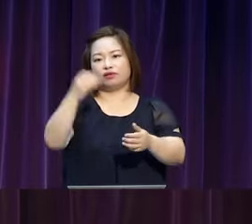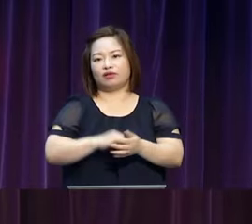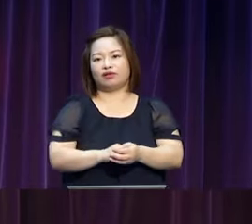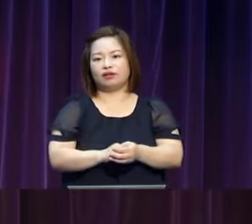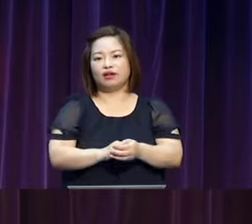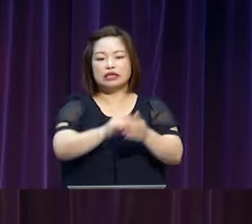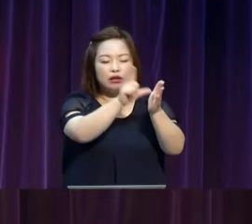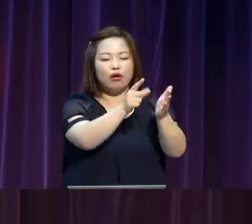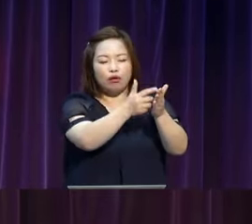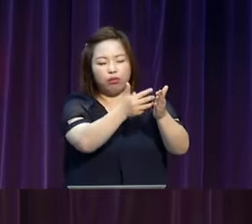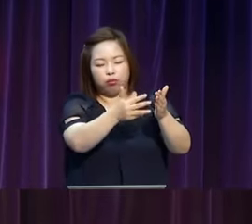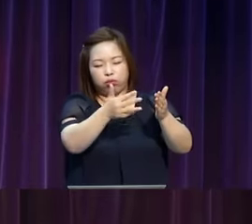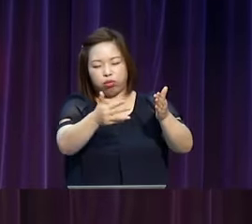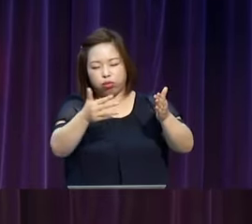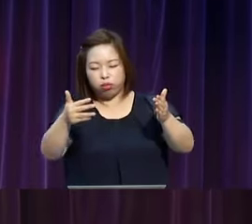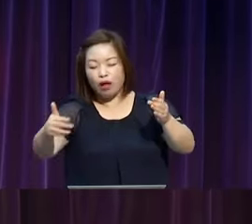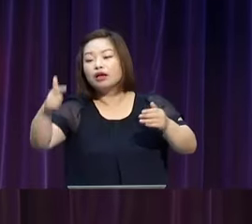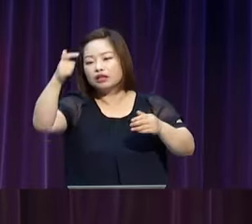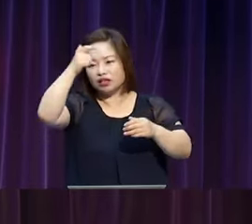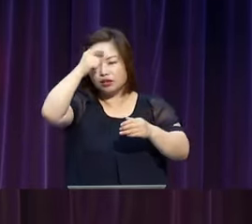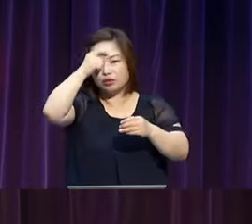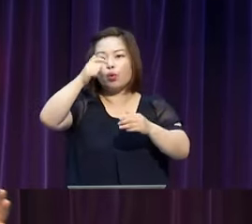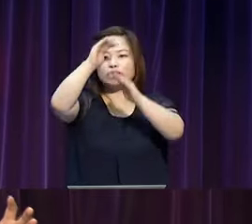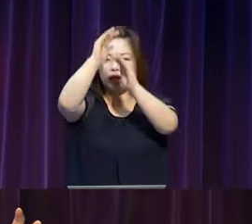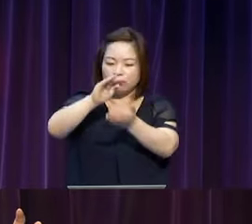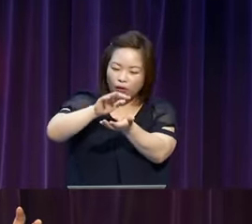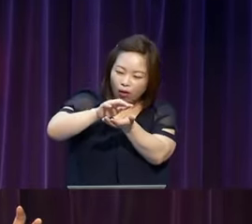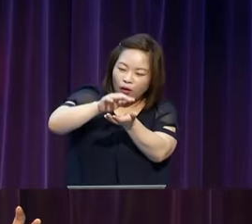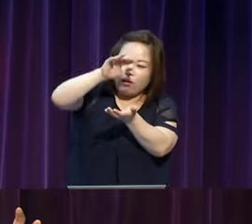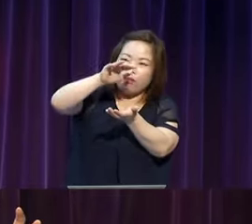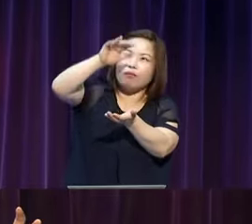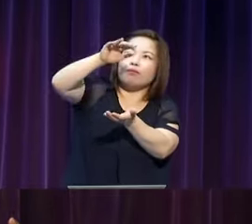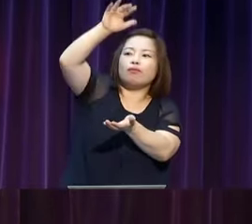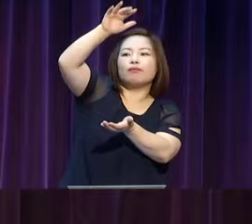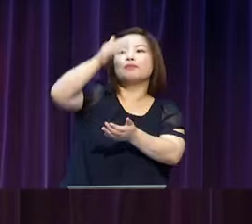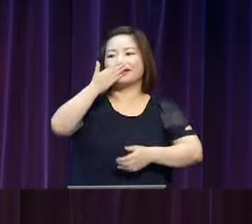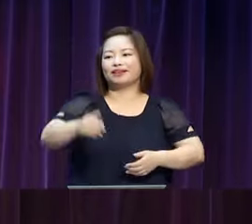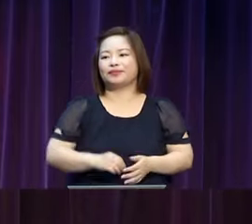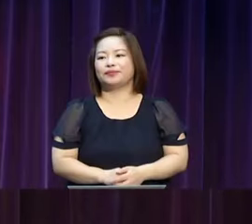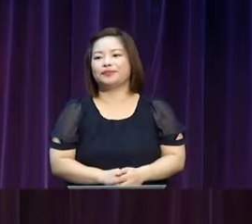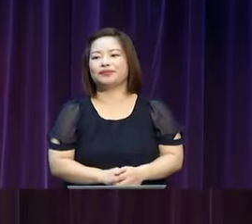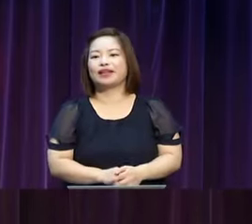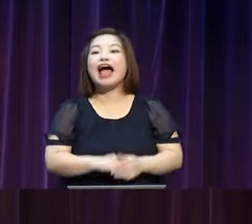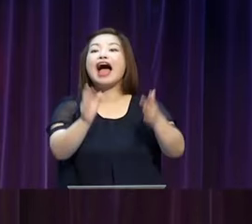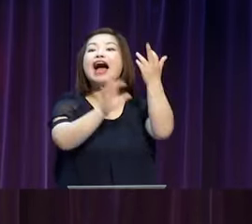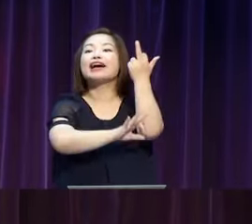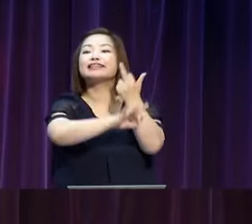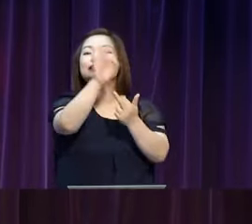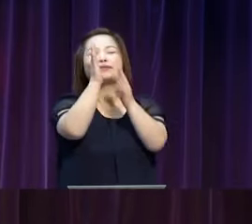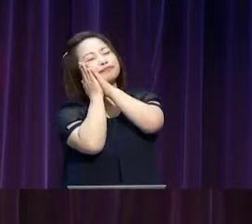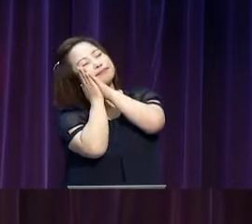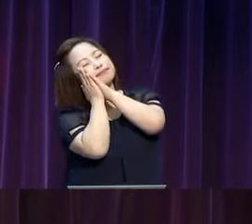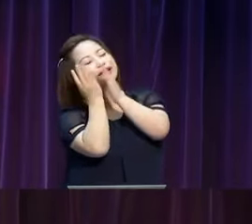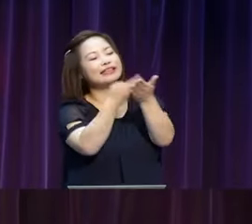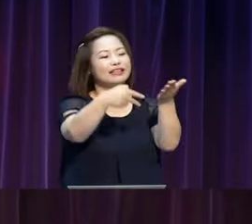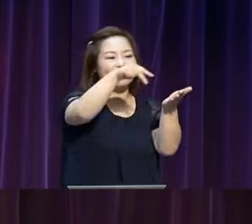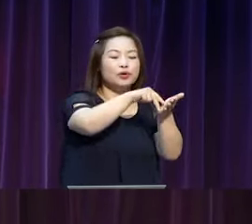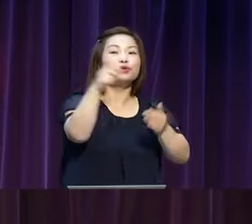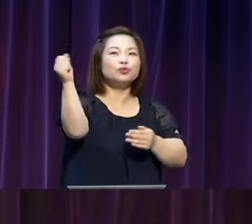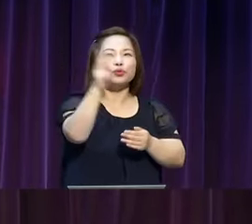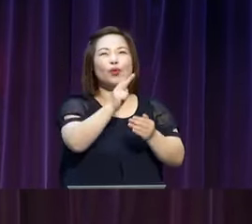됩니다. 그리고 하나님 앞에 기도 내용이 많아지기 시작해요. 꼭 아침에 일어나서 밤에